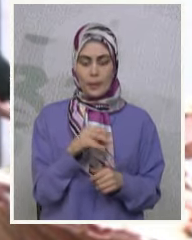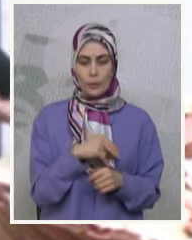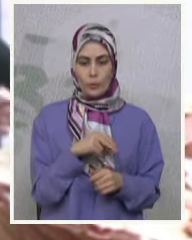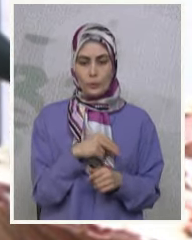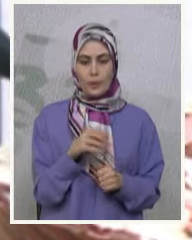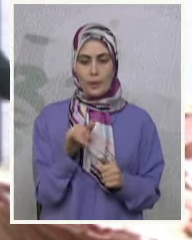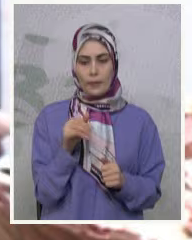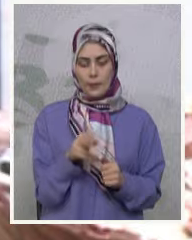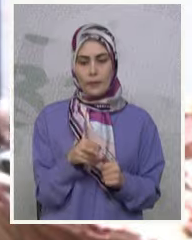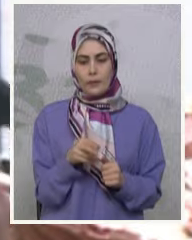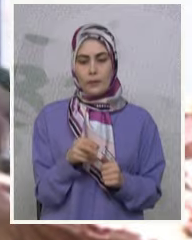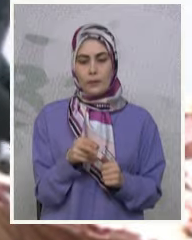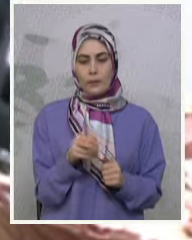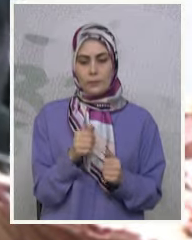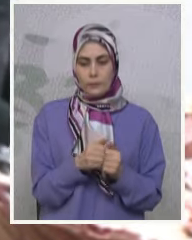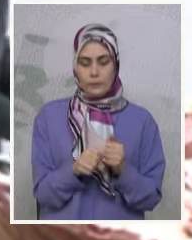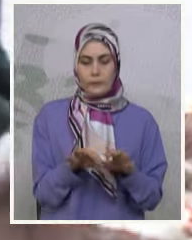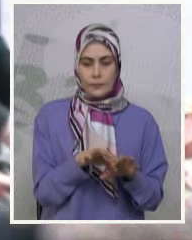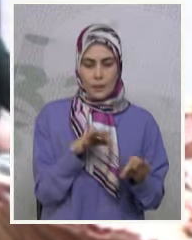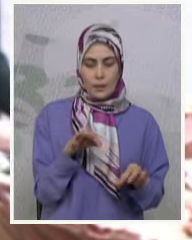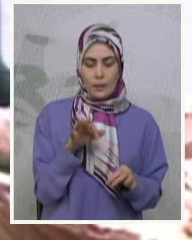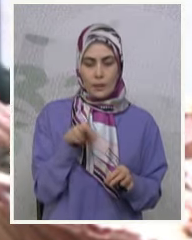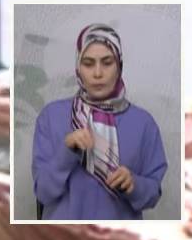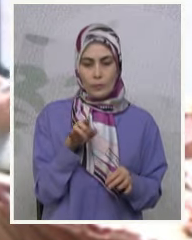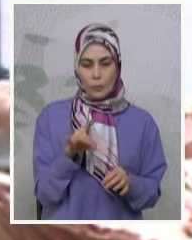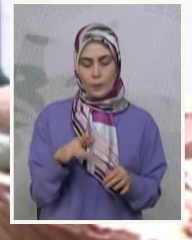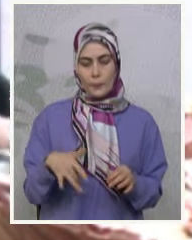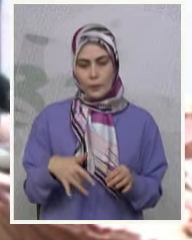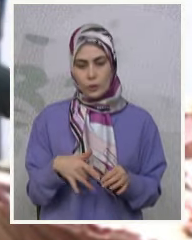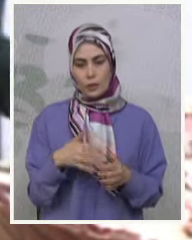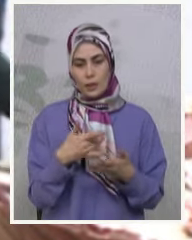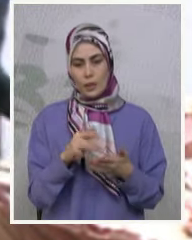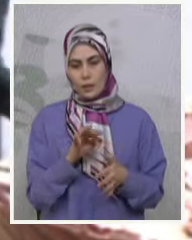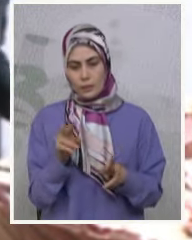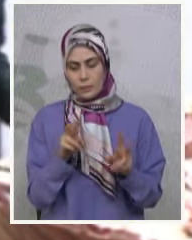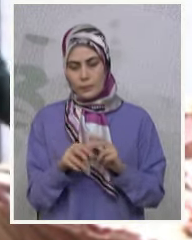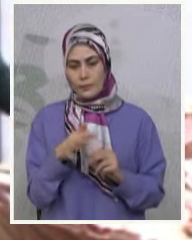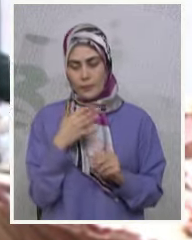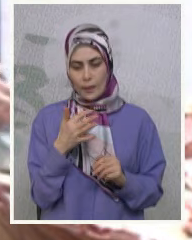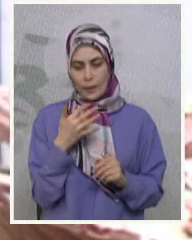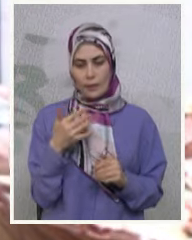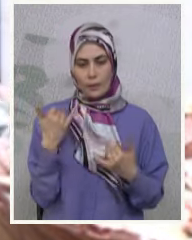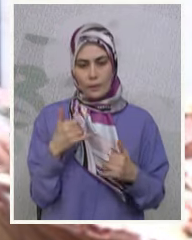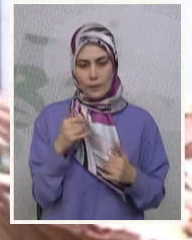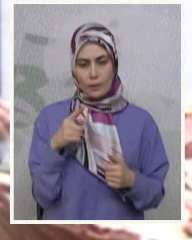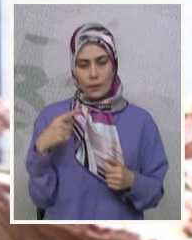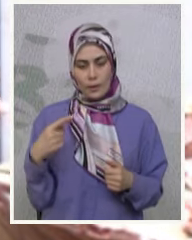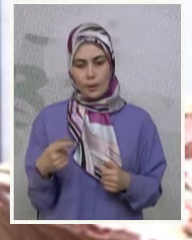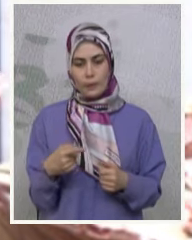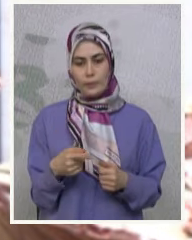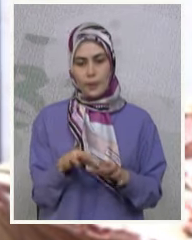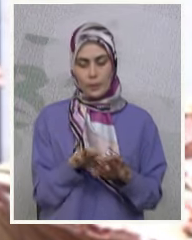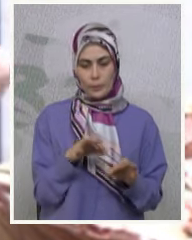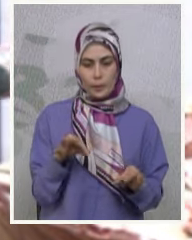после этого проводим отбор проб, печень, субпродуктов, мясо, говядина, баранина. Вот,